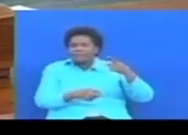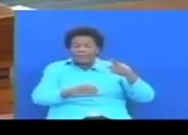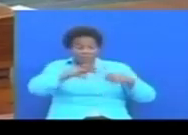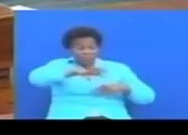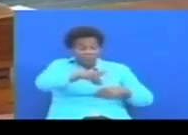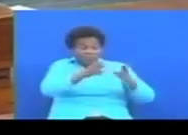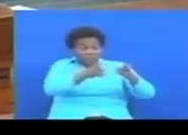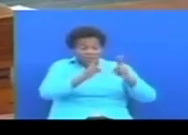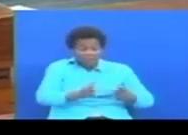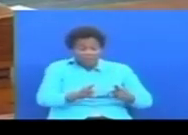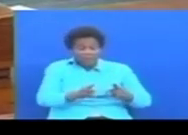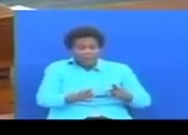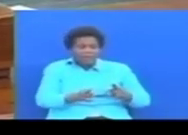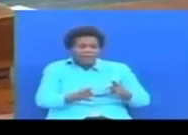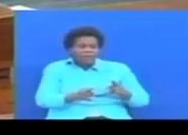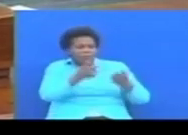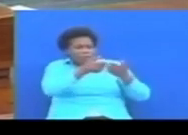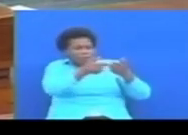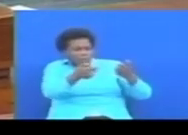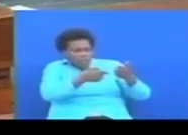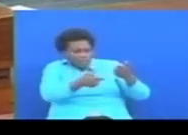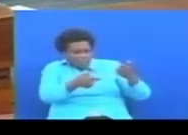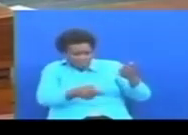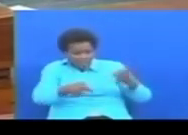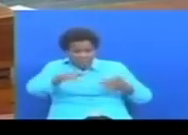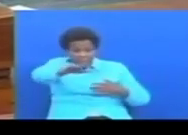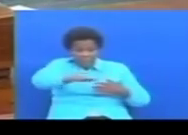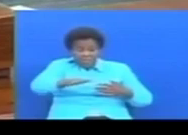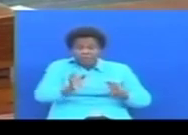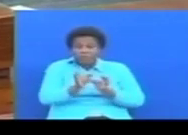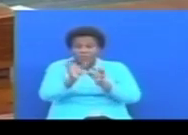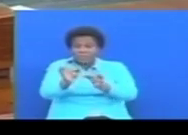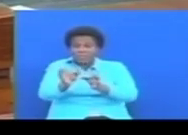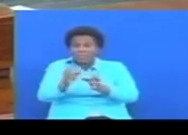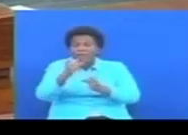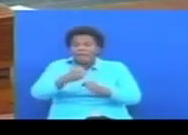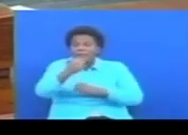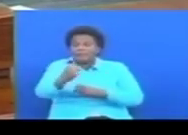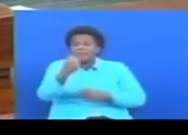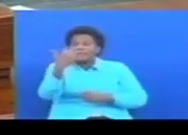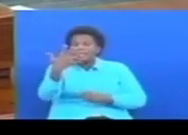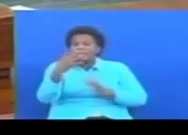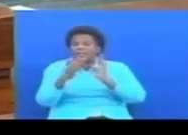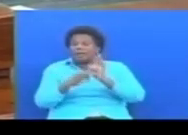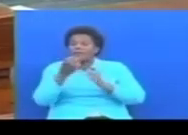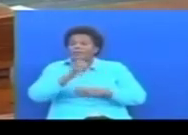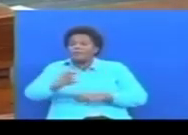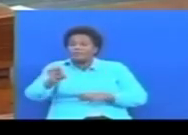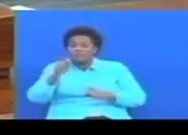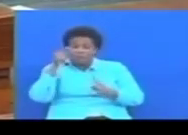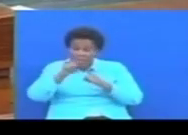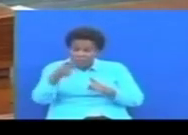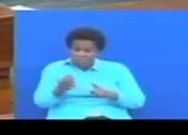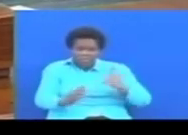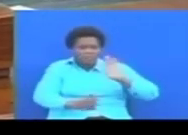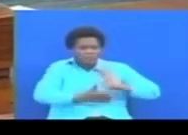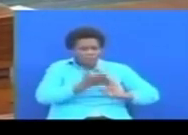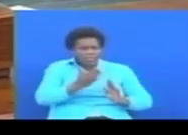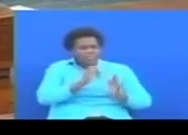Kagera umainisha na kutenga maeneo ya uwekezaji yenye ukubwa wa hekta 58,000 kwa ajili ya kuanzisha viwanda